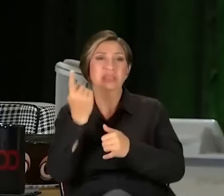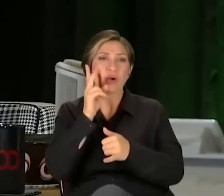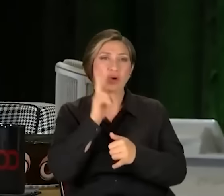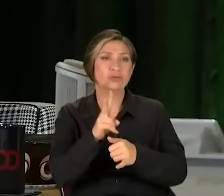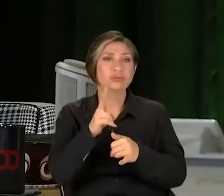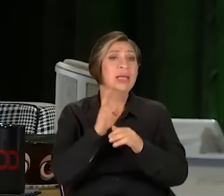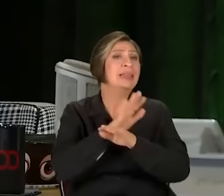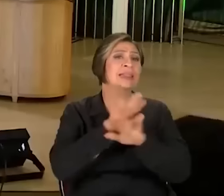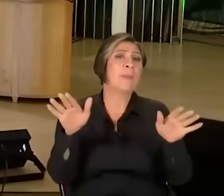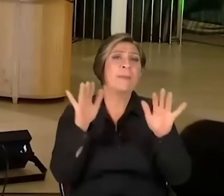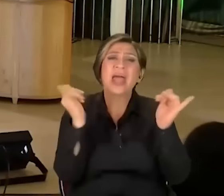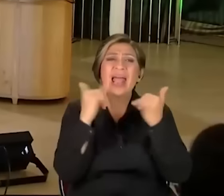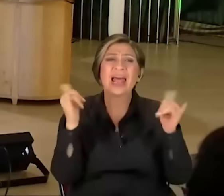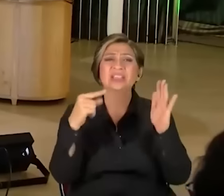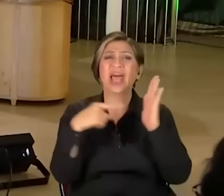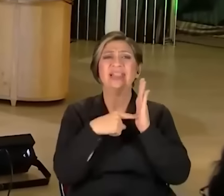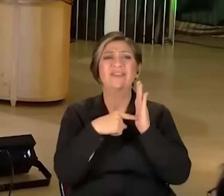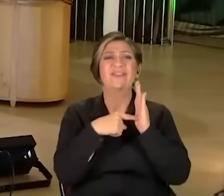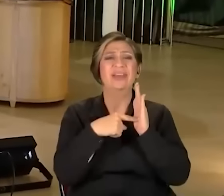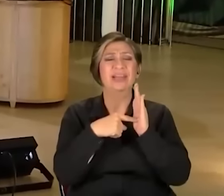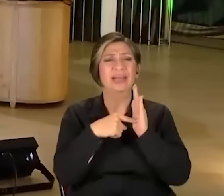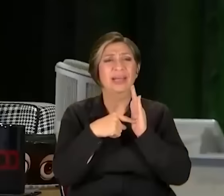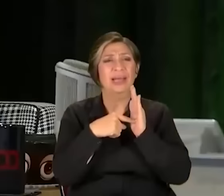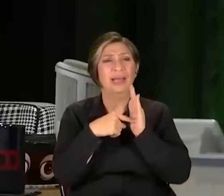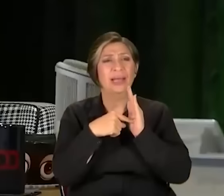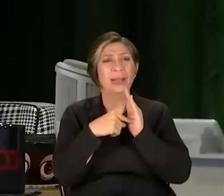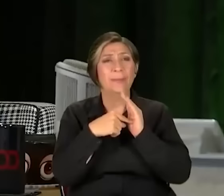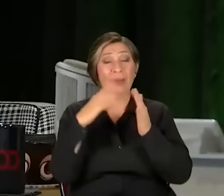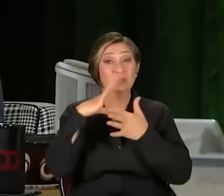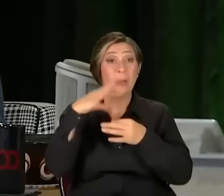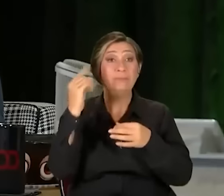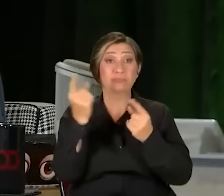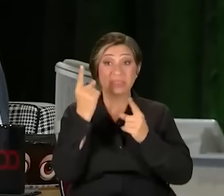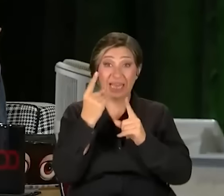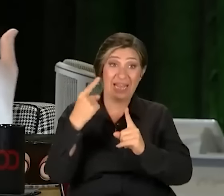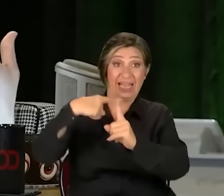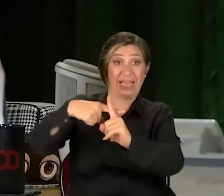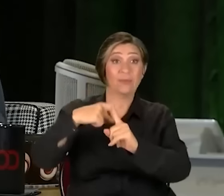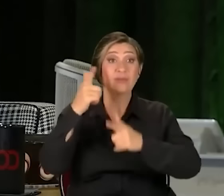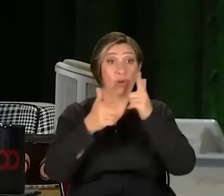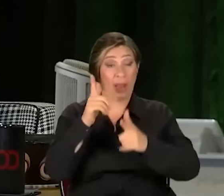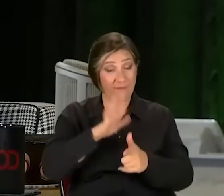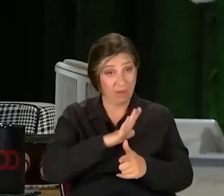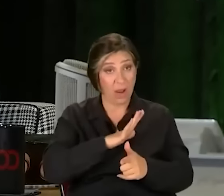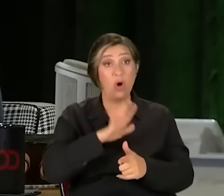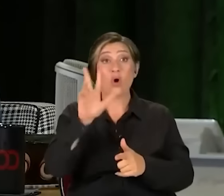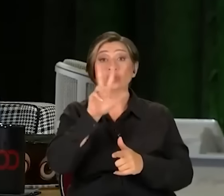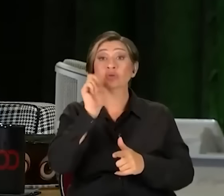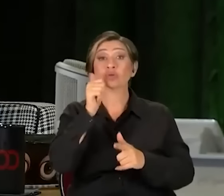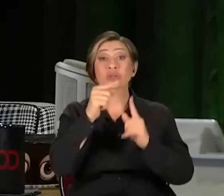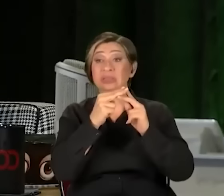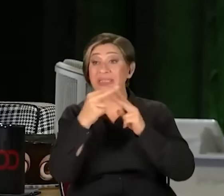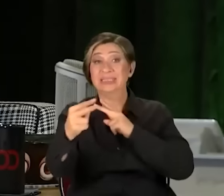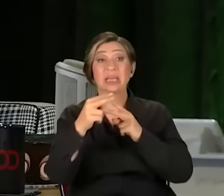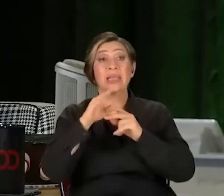görsün. Aslında tamamen eğlence amaçlı. Hani ben insanlara işte evet bir şeyler katmayı hedeflediğim videolar da var. Hani 30 gün serisinin